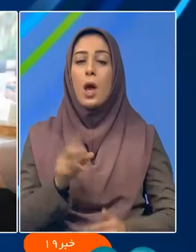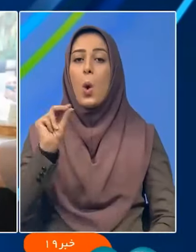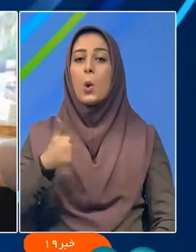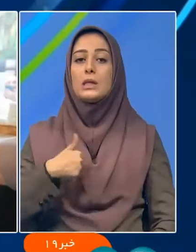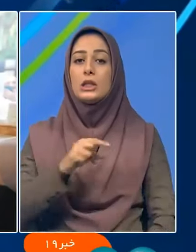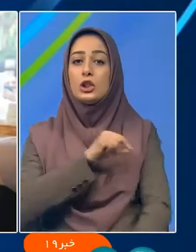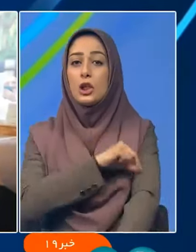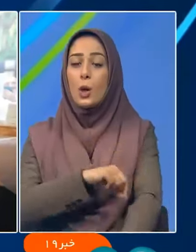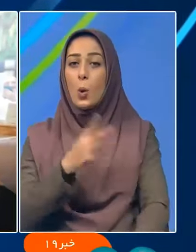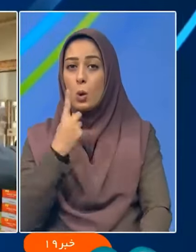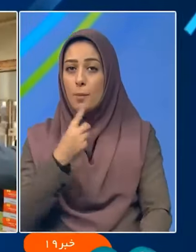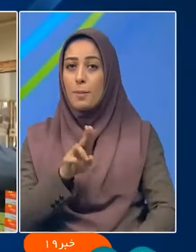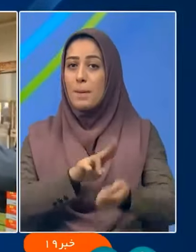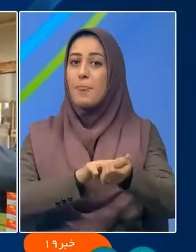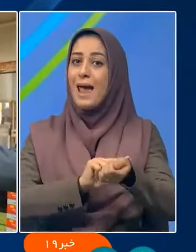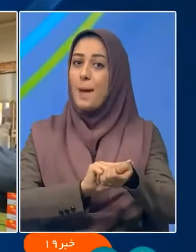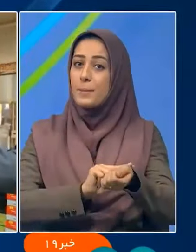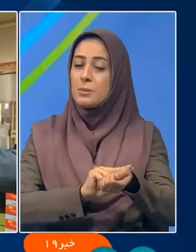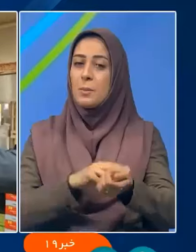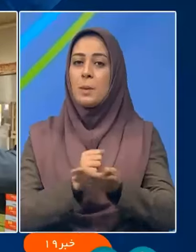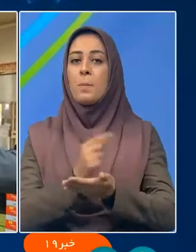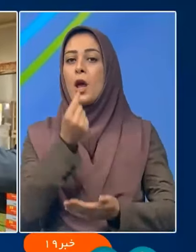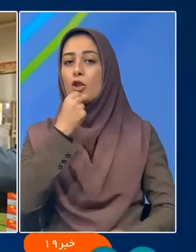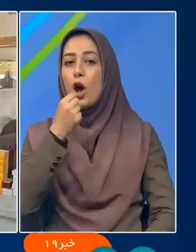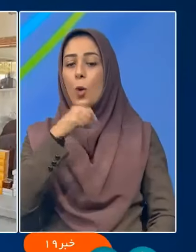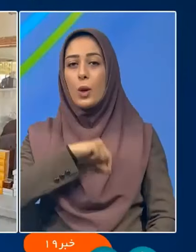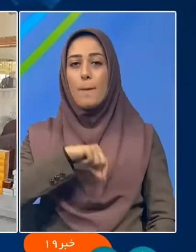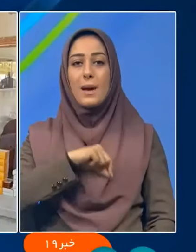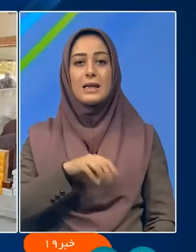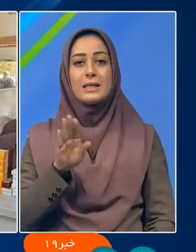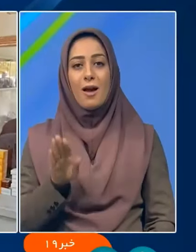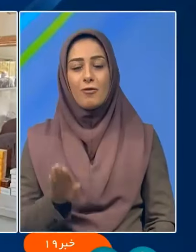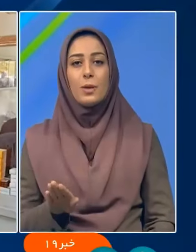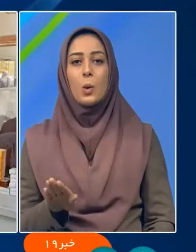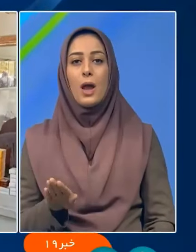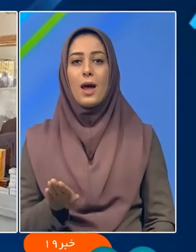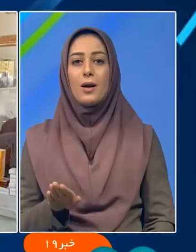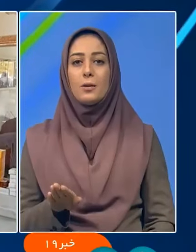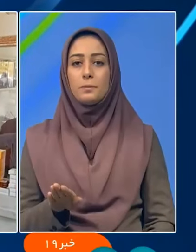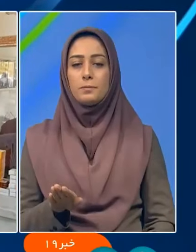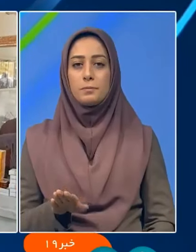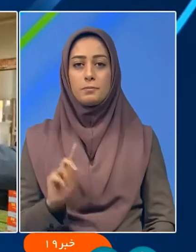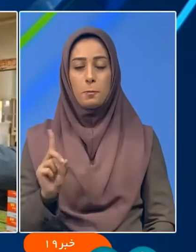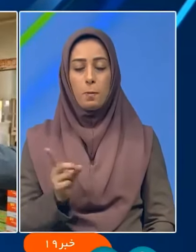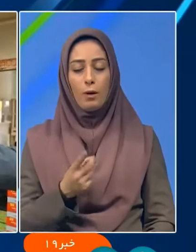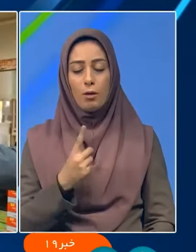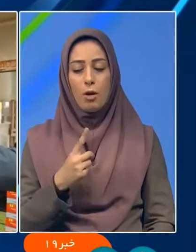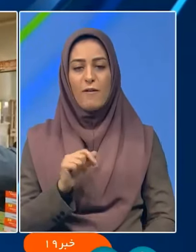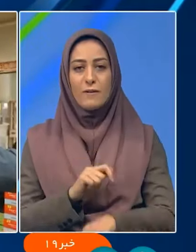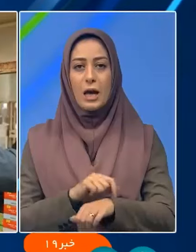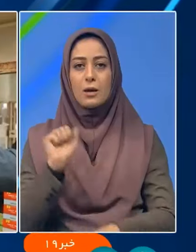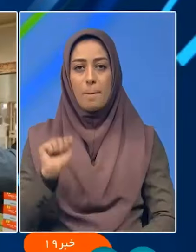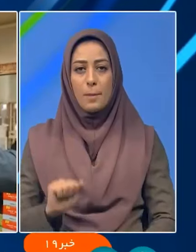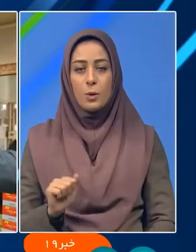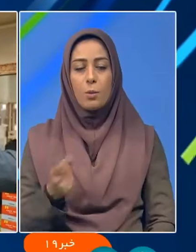رو میگیریم، نبض قلب رو میگیریم. دارایی که مصرفشون باشه تا اونجا که در از عهده‌اش بر بیایم به صورت رایگان